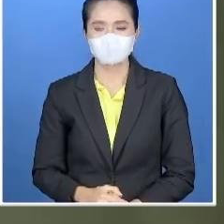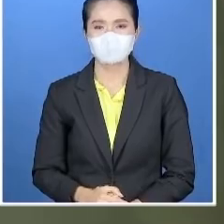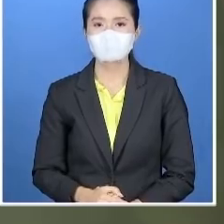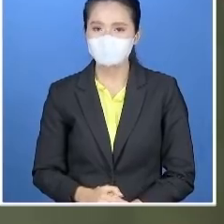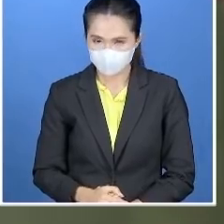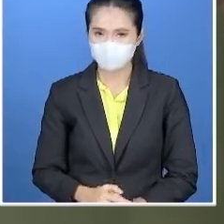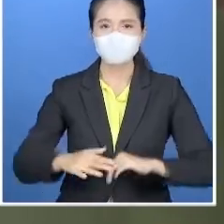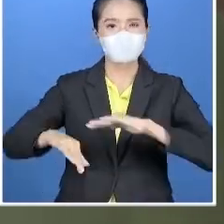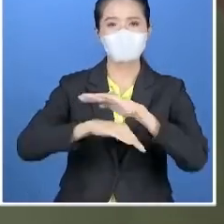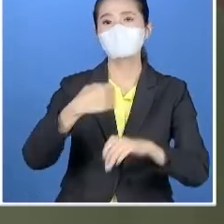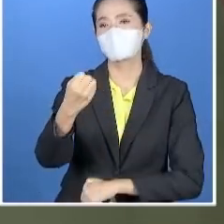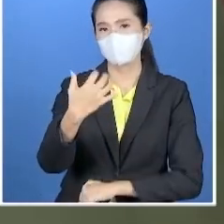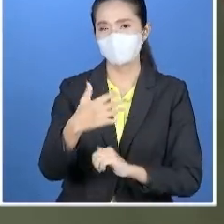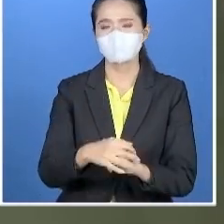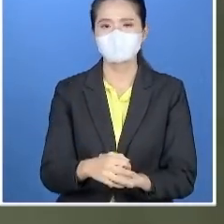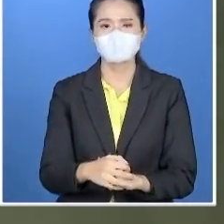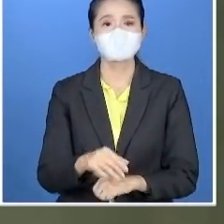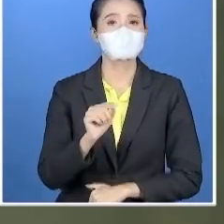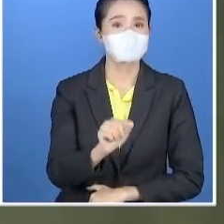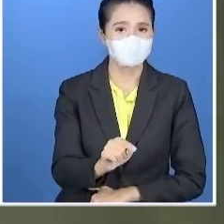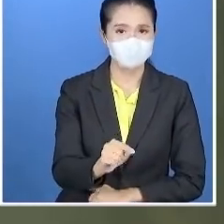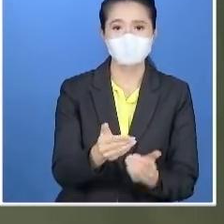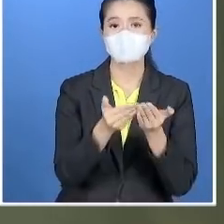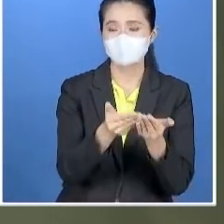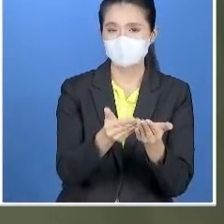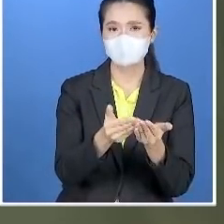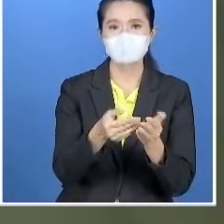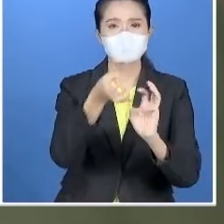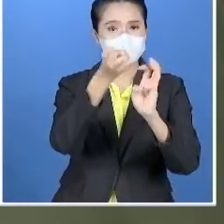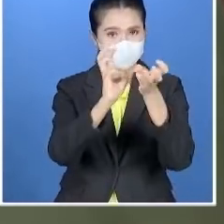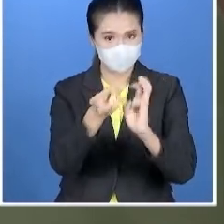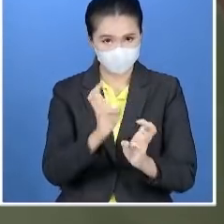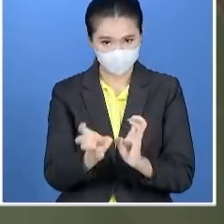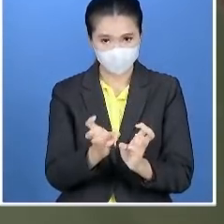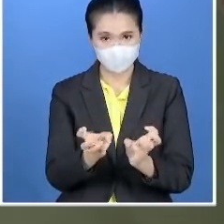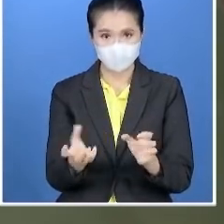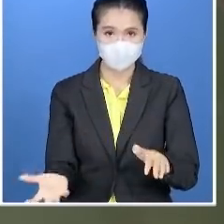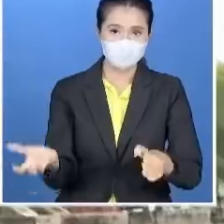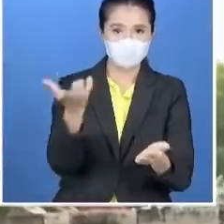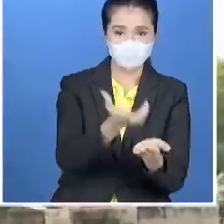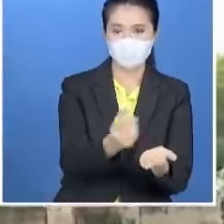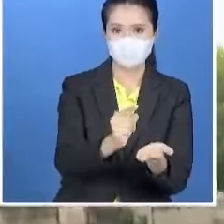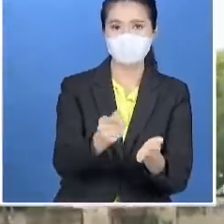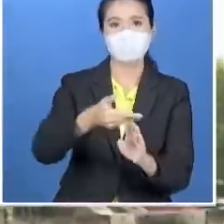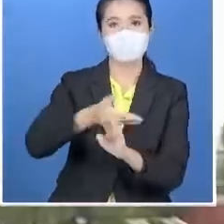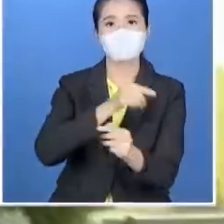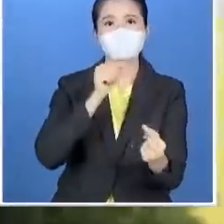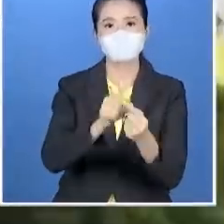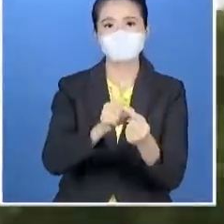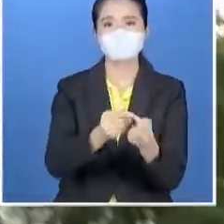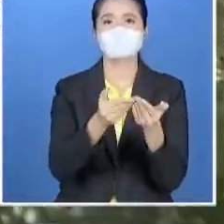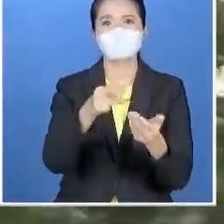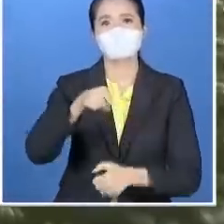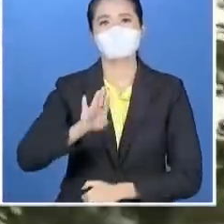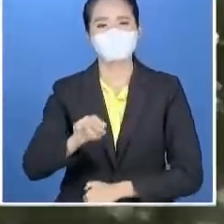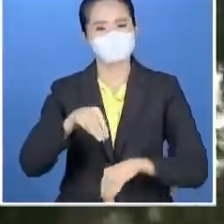ก็เป็นการให้ข้อมูลเพิ่มเติมนะคะว่าจุดที่เป็นท่าเรือขนถ่ายทรายเนี่ยมันจะอยู่ก่อนถึงท่าเรือพิบูลสงคร